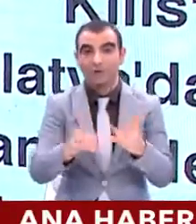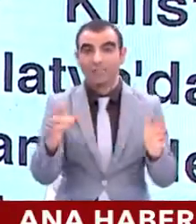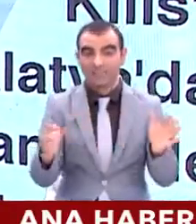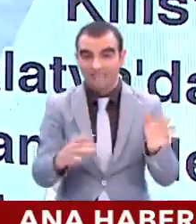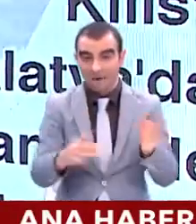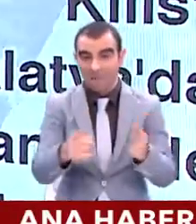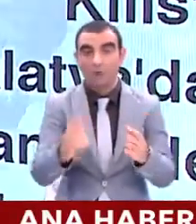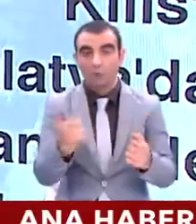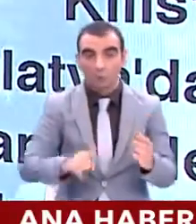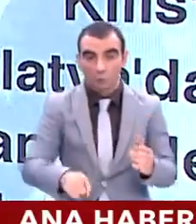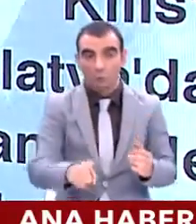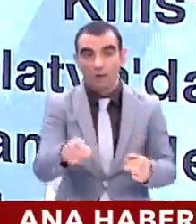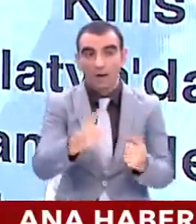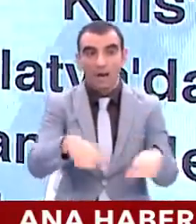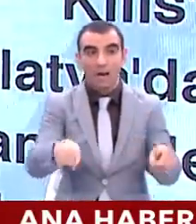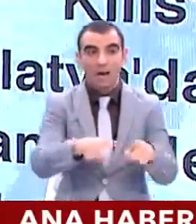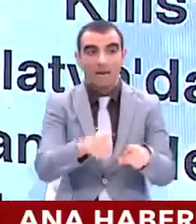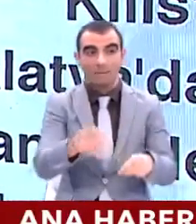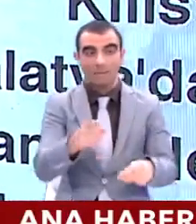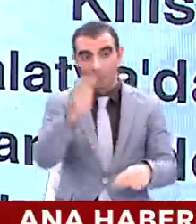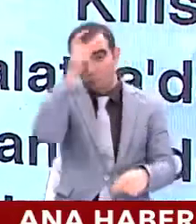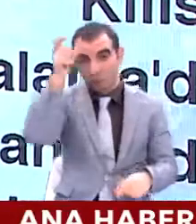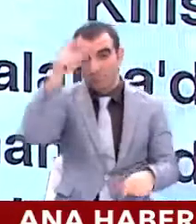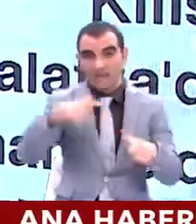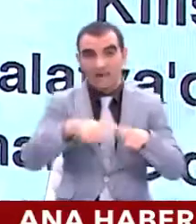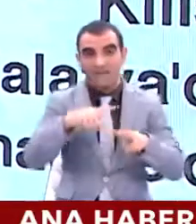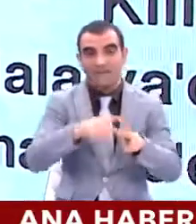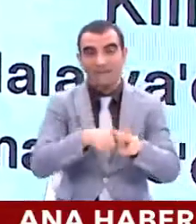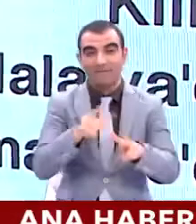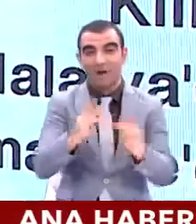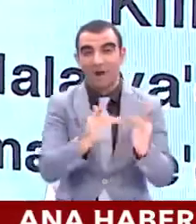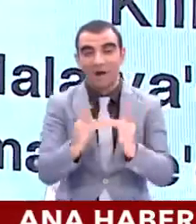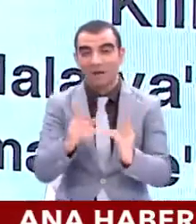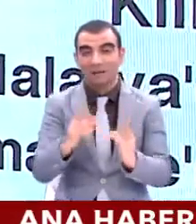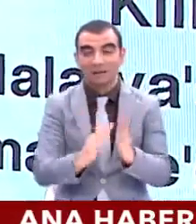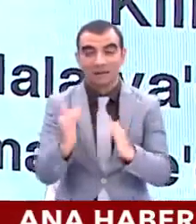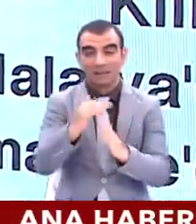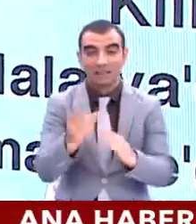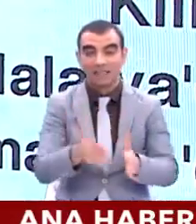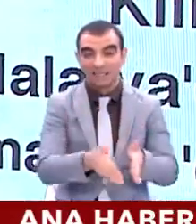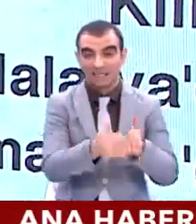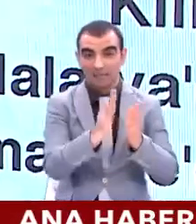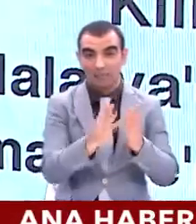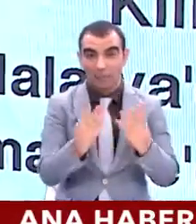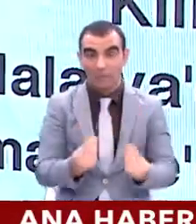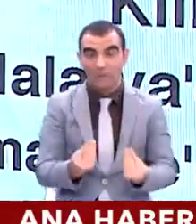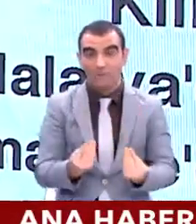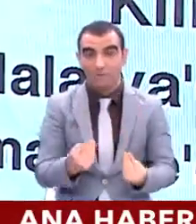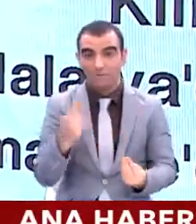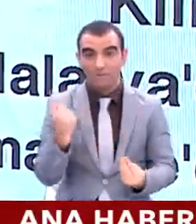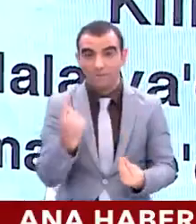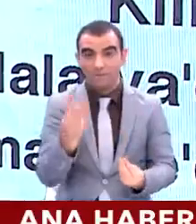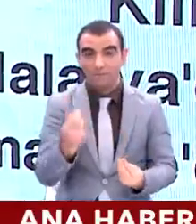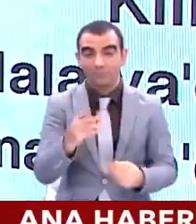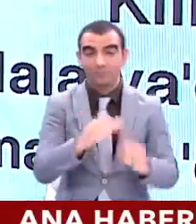geliyor Şanlıurfalı bakınız Bunların hepsi ülkedeki fay hatları fay hatları üzerindeki yapılar yapılaşmalar bir şekilde